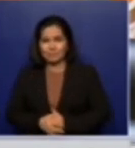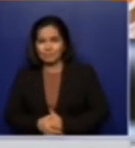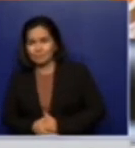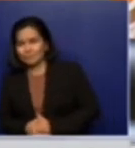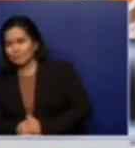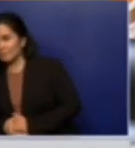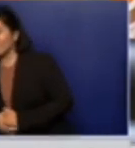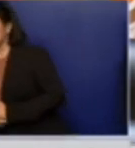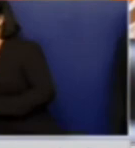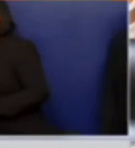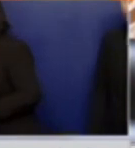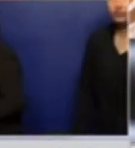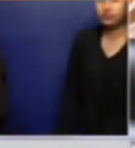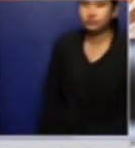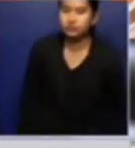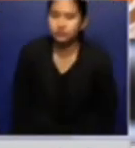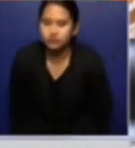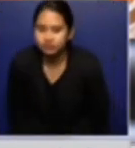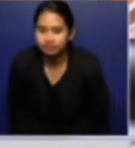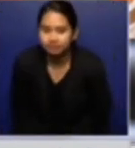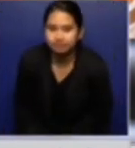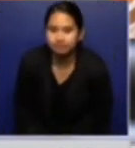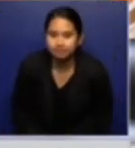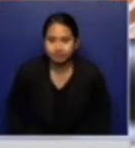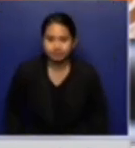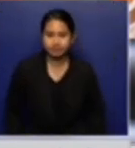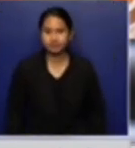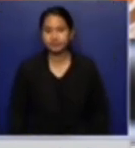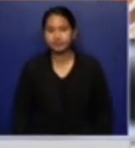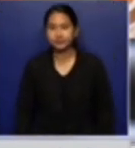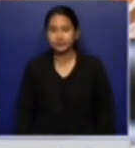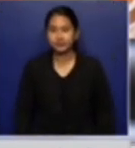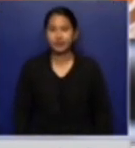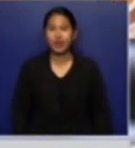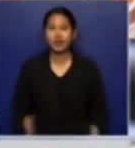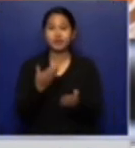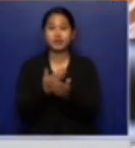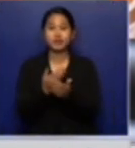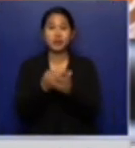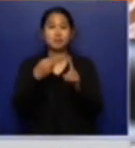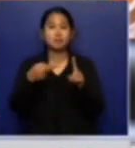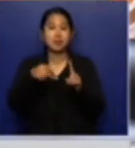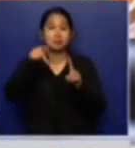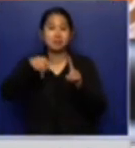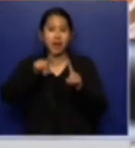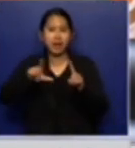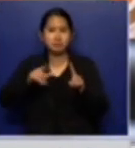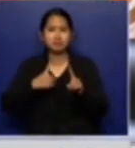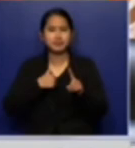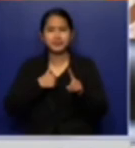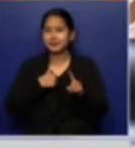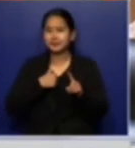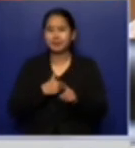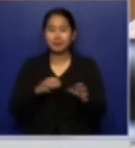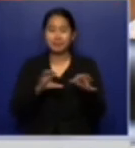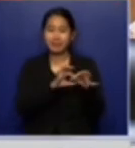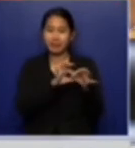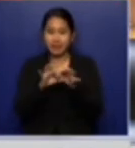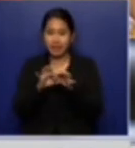ผมไม่อยากอ่านงบกลาโหมนะที่ผูกพันไว้กี่หมื่นกี่พันล้านอ่ะ ทำผูกพันไว้เฉยเลย6ปี